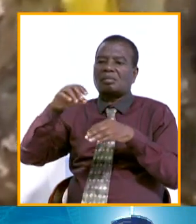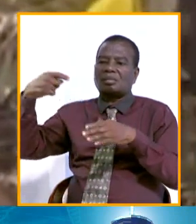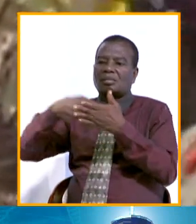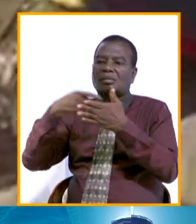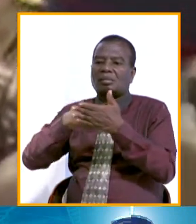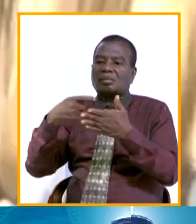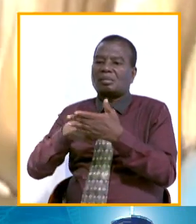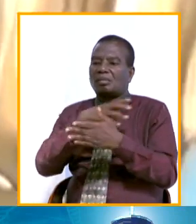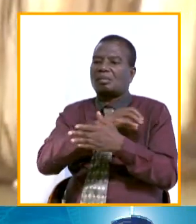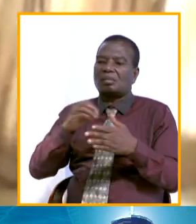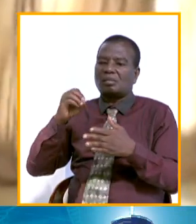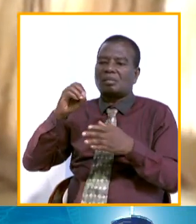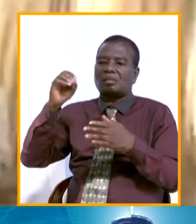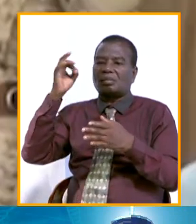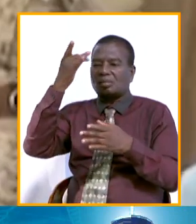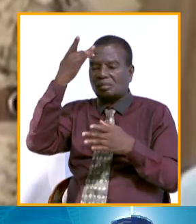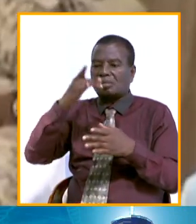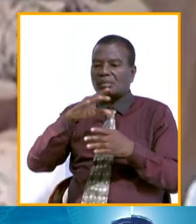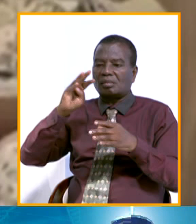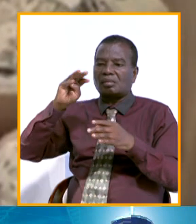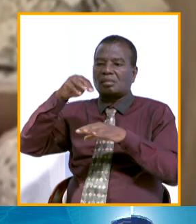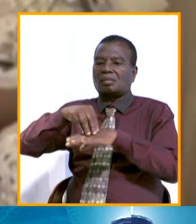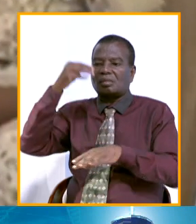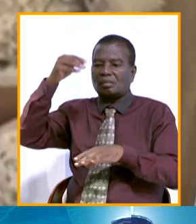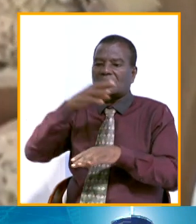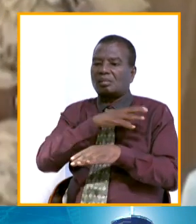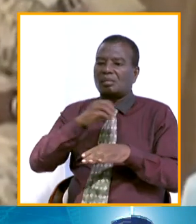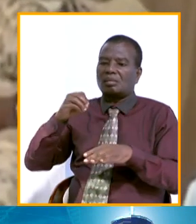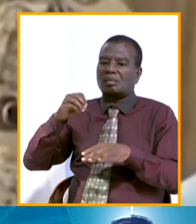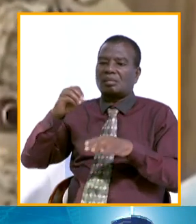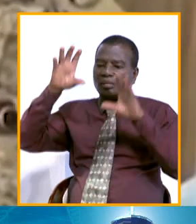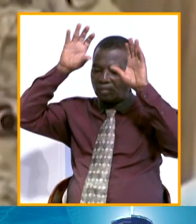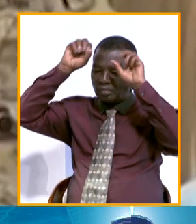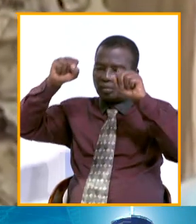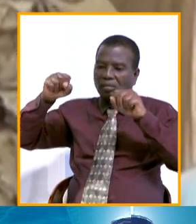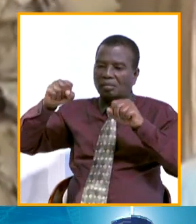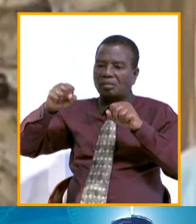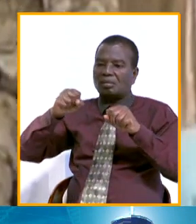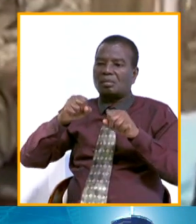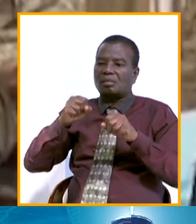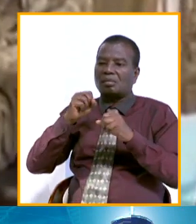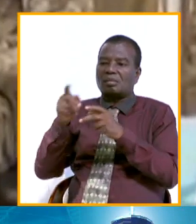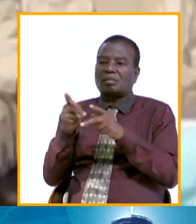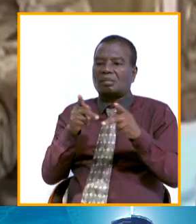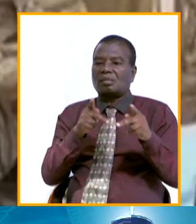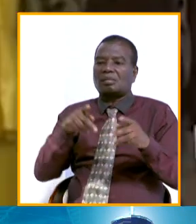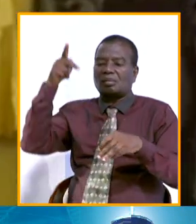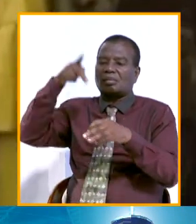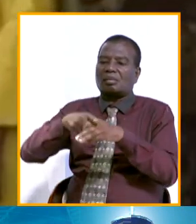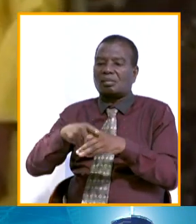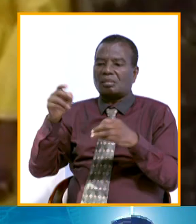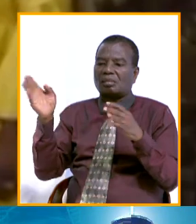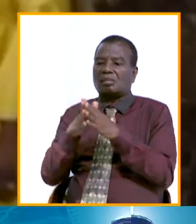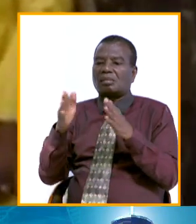sommet extraordinaire consacré au Mali, mais sans le président Assimi Goïta. Le colonel propose tout de même de participer